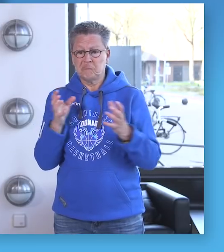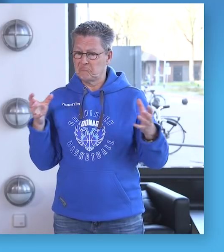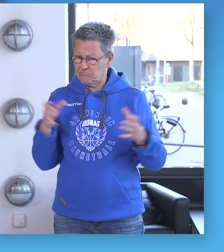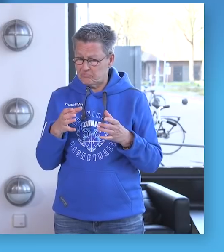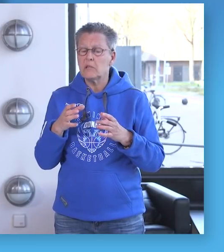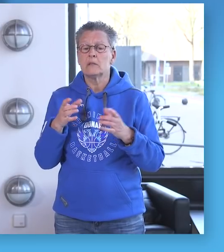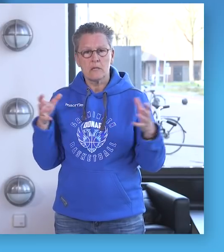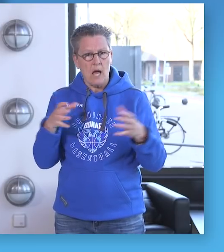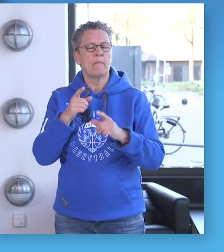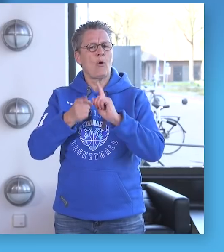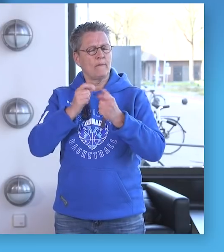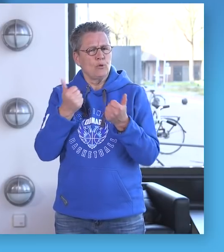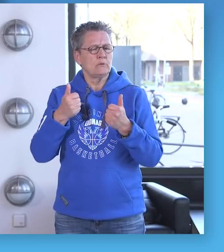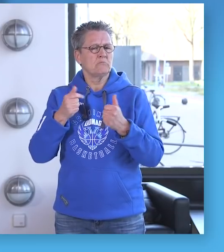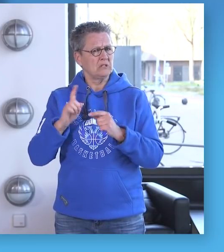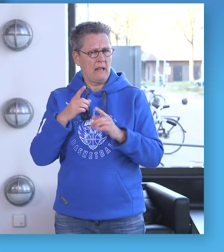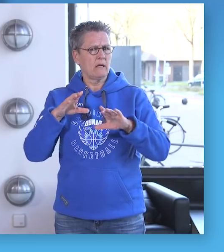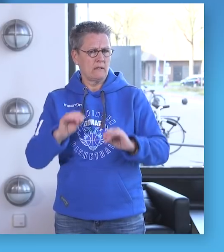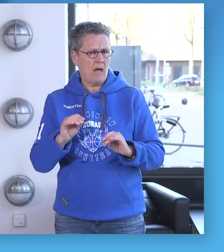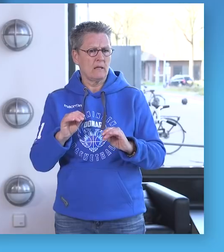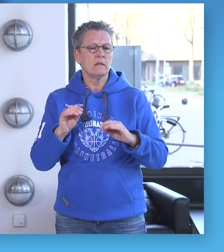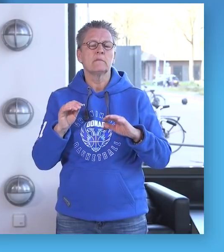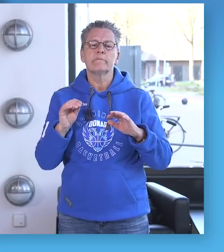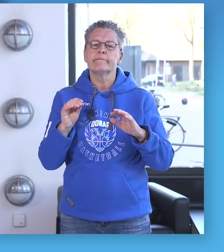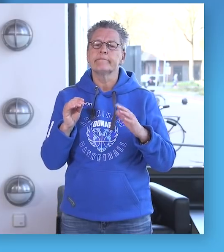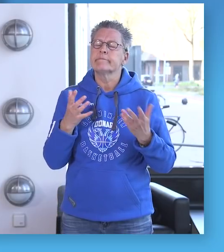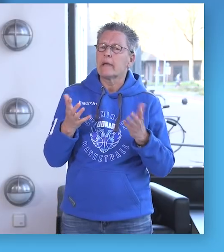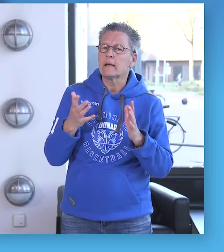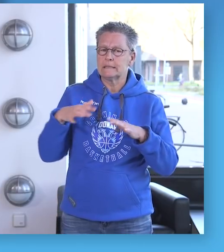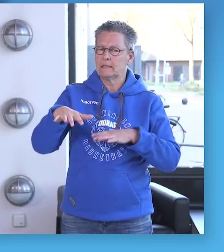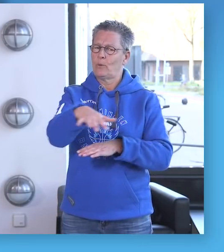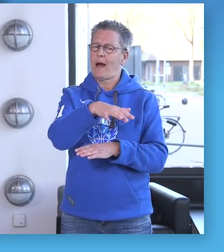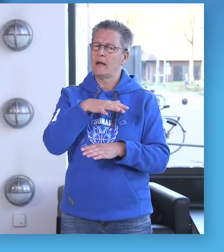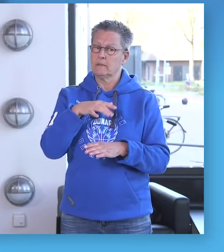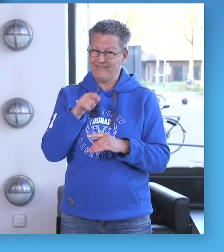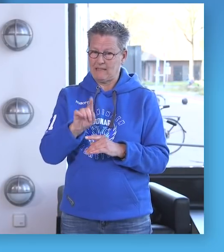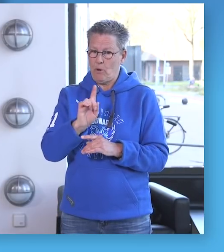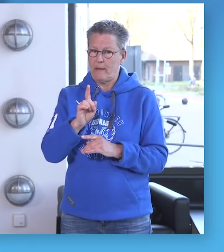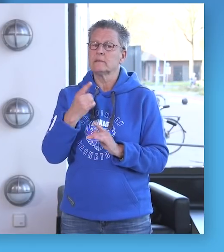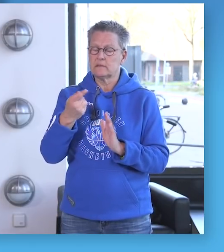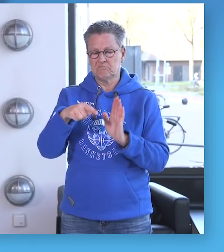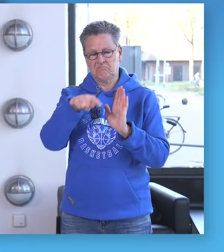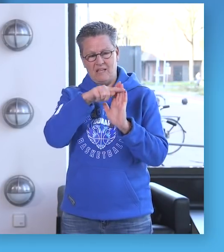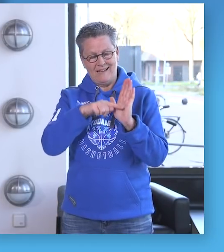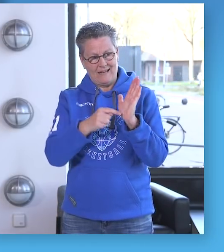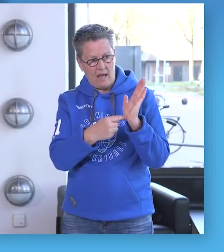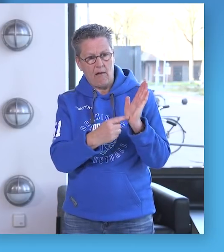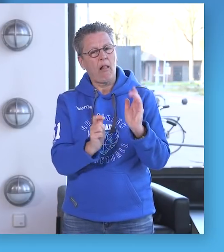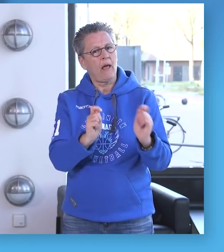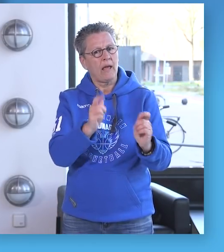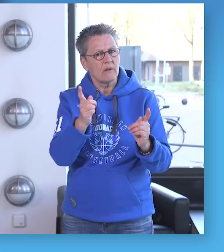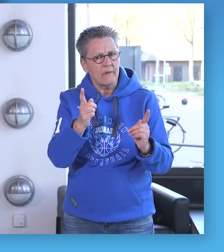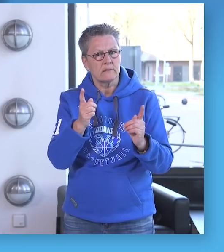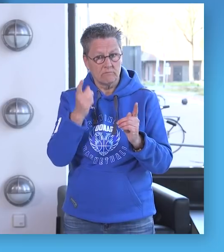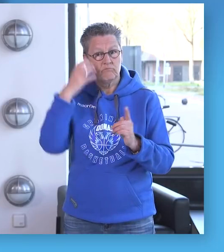overleg gedaan. En eigenlijk leef je zeg maar, een beetje van wat op dat moment zeg maar, de regelgeving en de overheid besluit. En